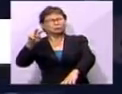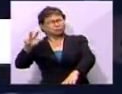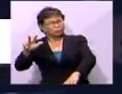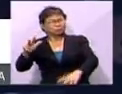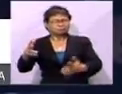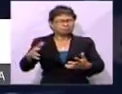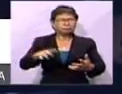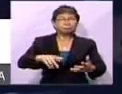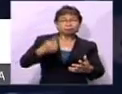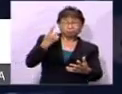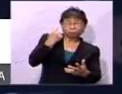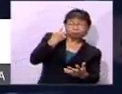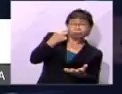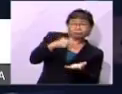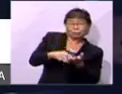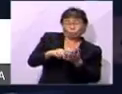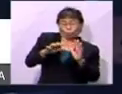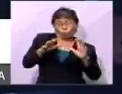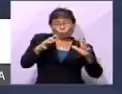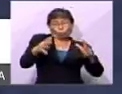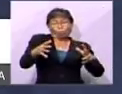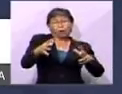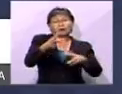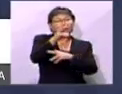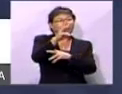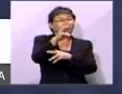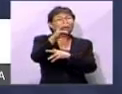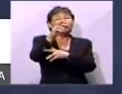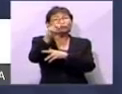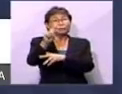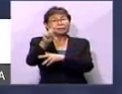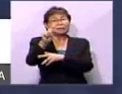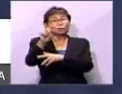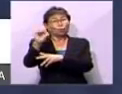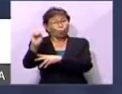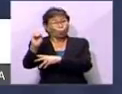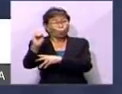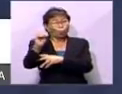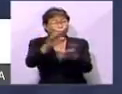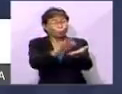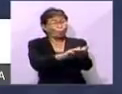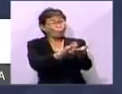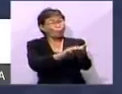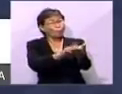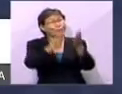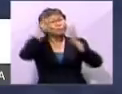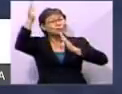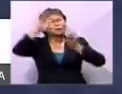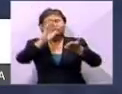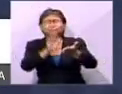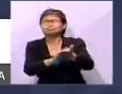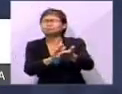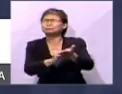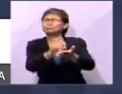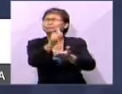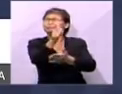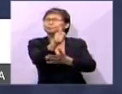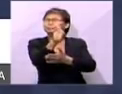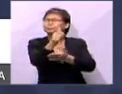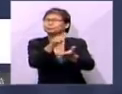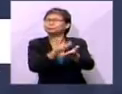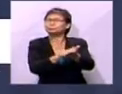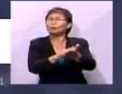Latest, the World Trade Organization puji Malaysia bahawa our